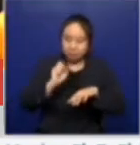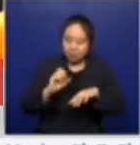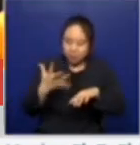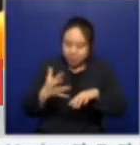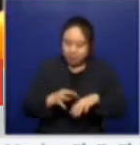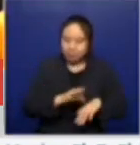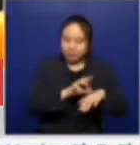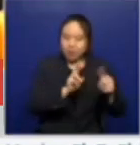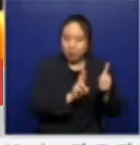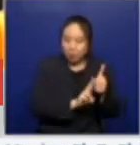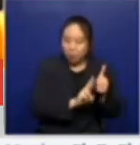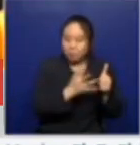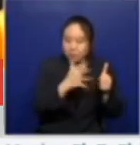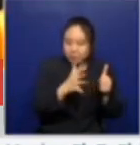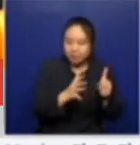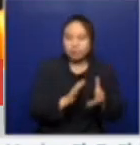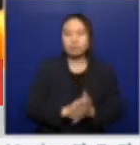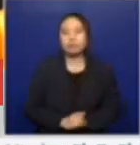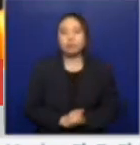ฐสภา